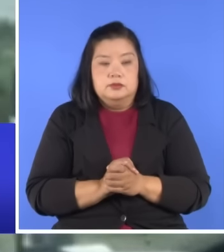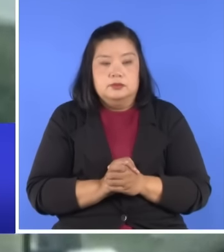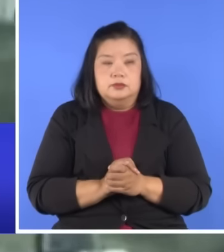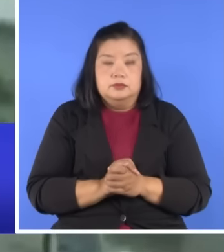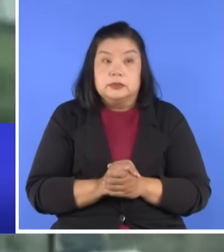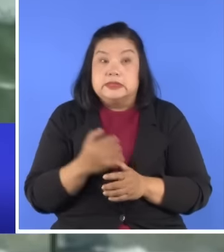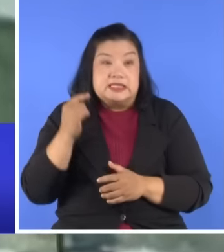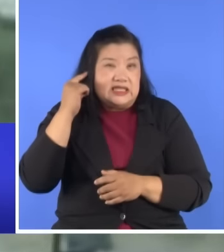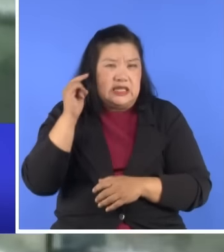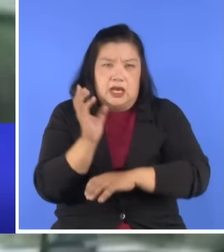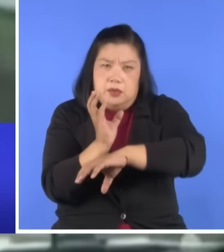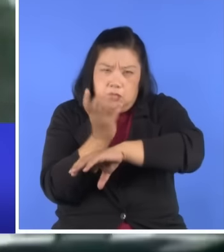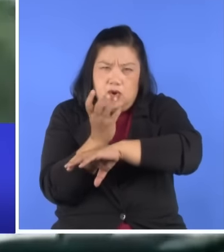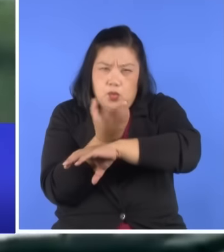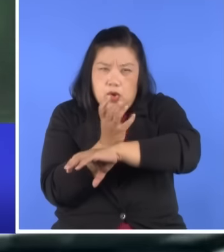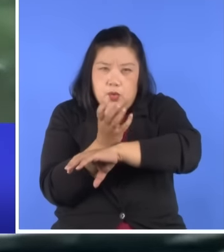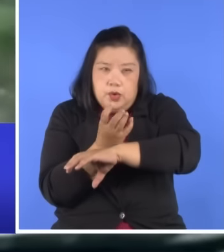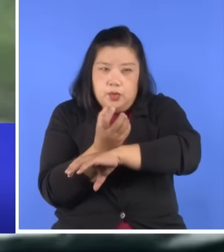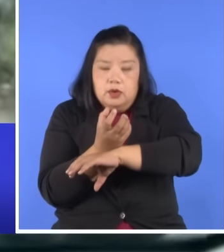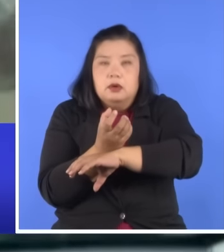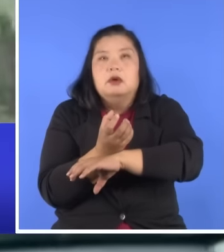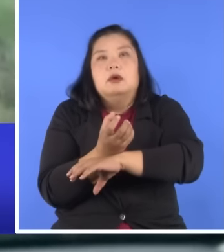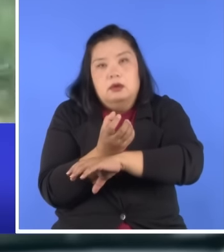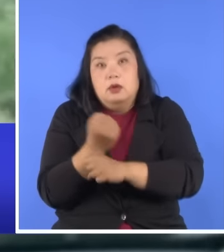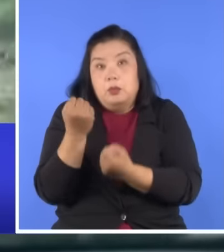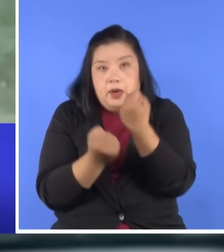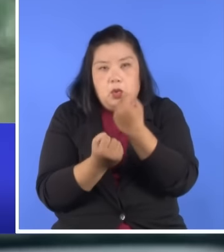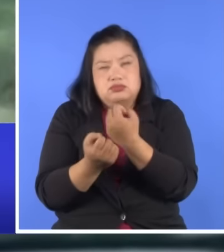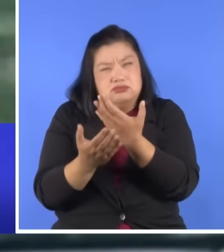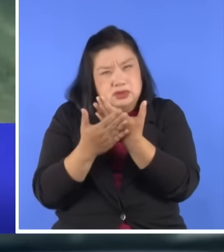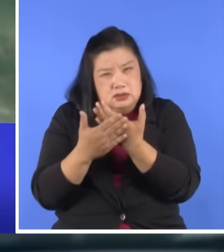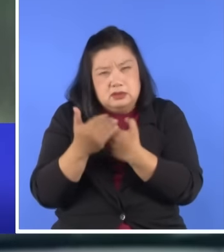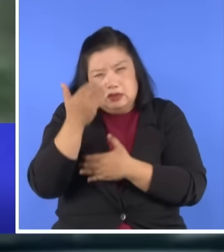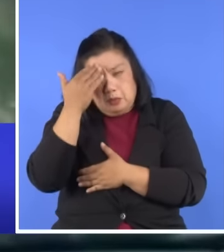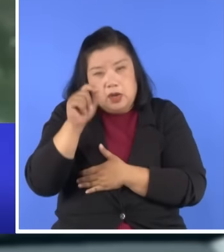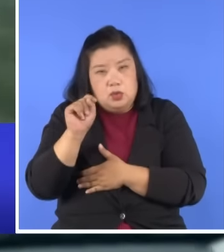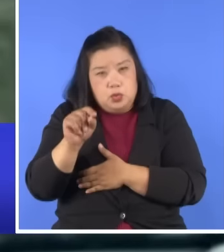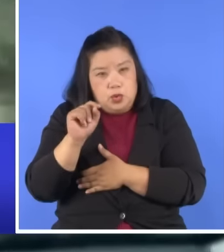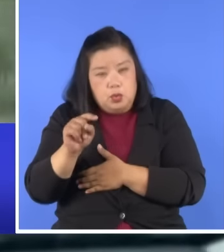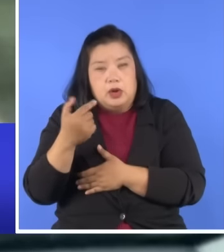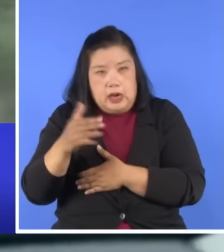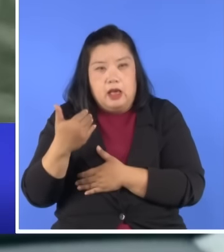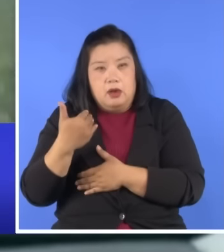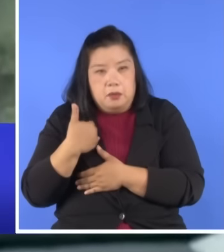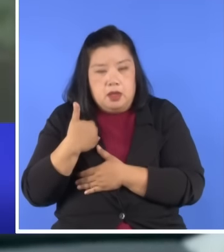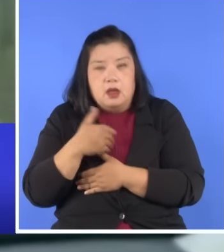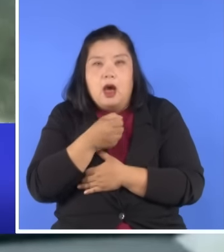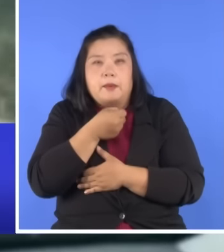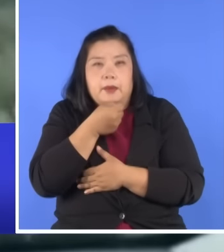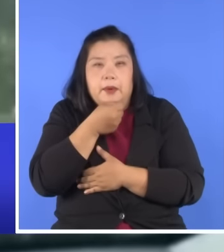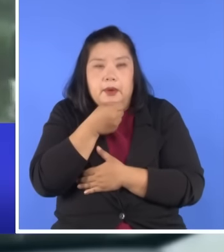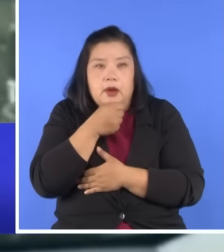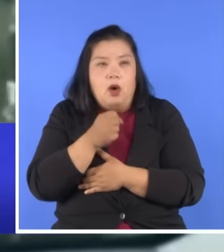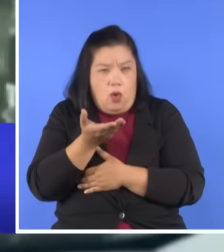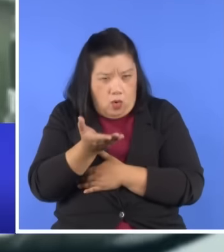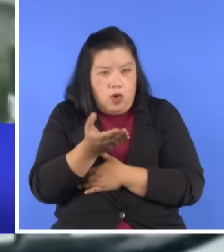วอวอมานะคะเป็นสัญญาณว่าเป็นรถฉุกเฉินมาแล้วพร้อมทั้งเสียงประกาศออกลำโพงนอกรถเลยค่ะอ่าช่วยชิด